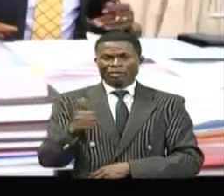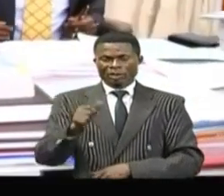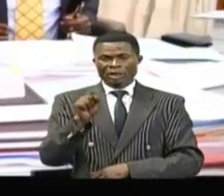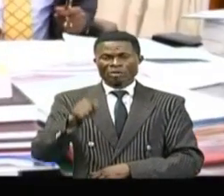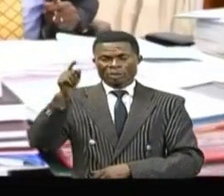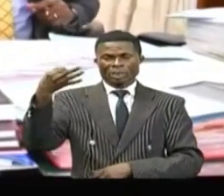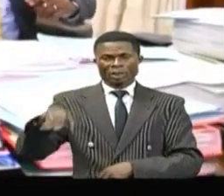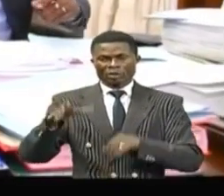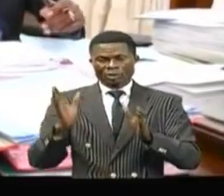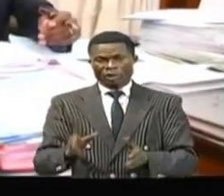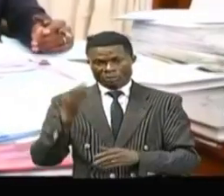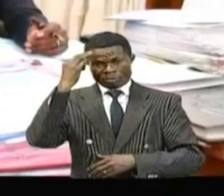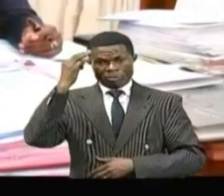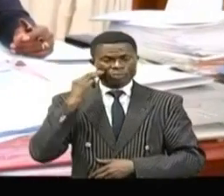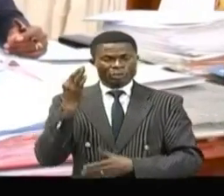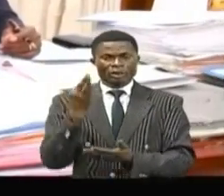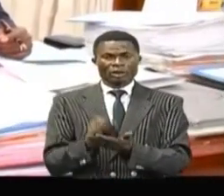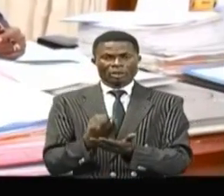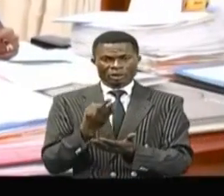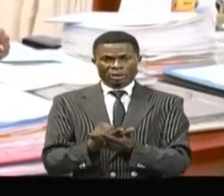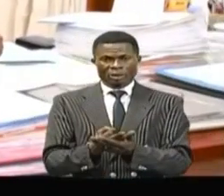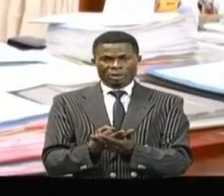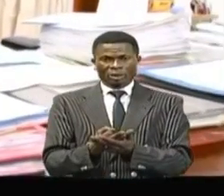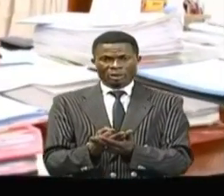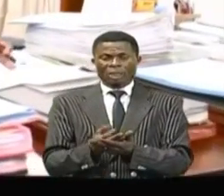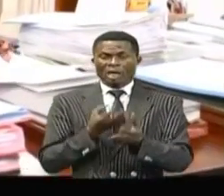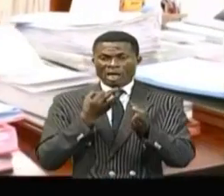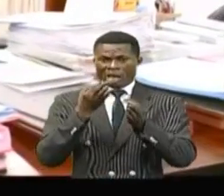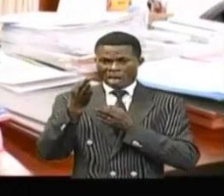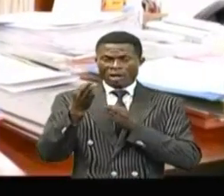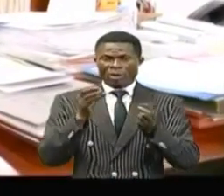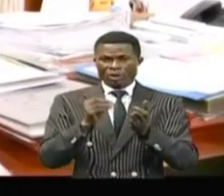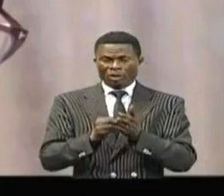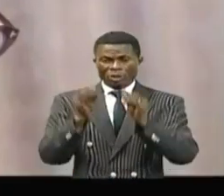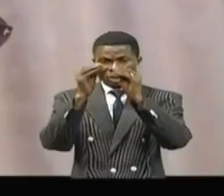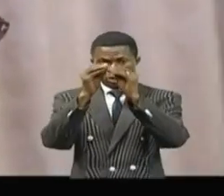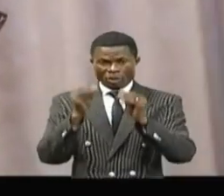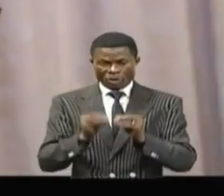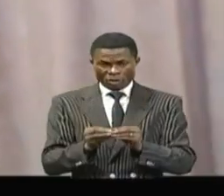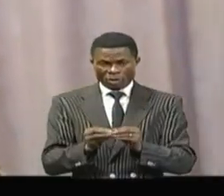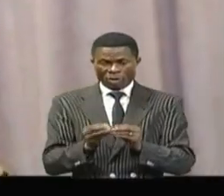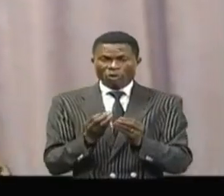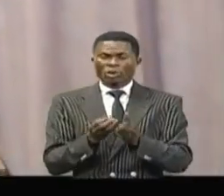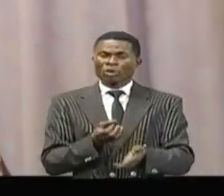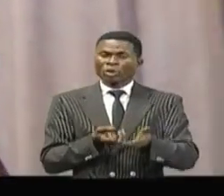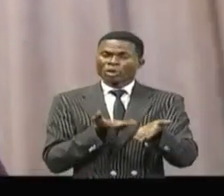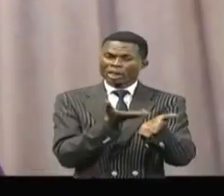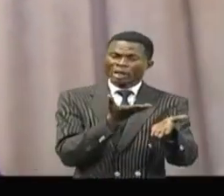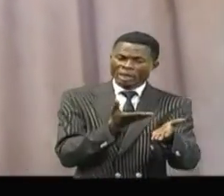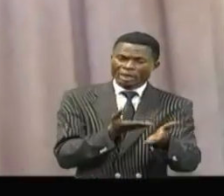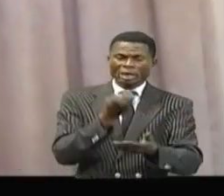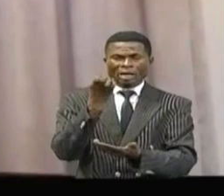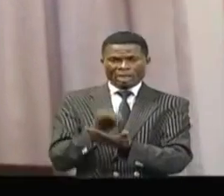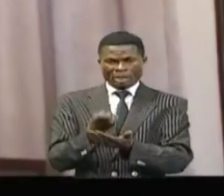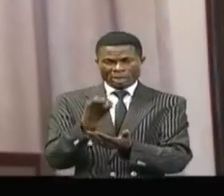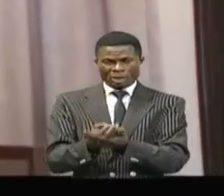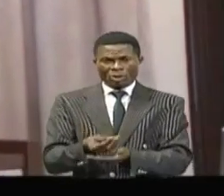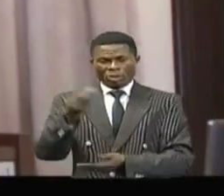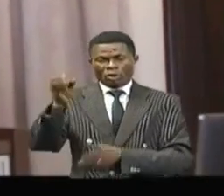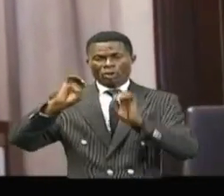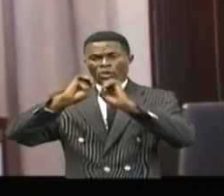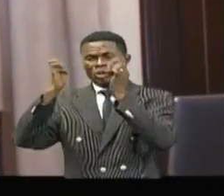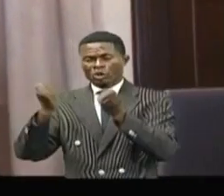congolais. Le ministre des Finances a précisé que les totales de la subvention économique versées aux